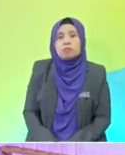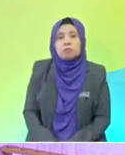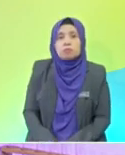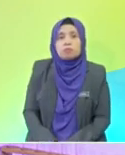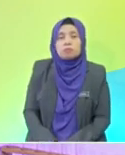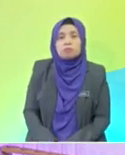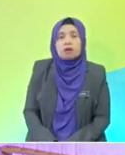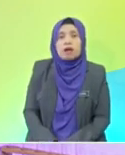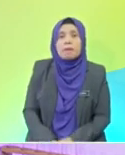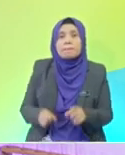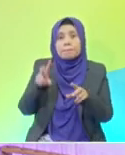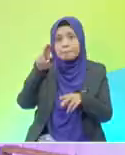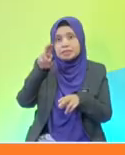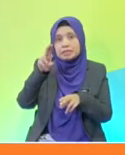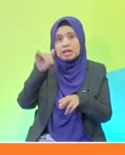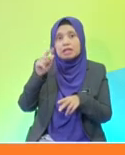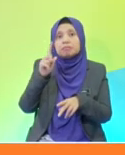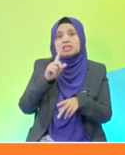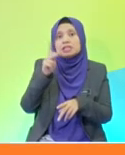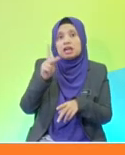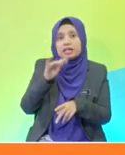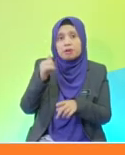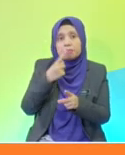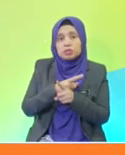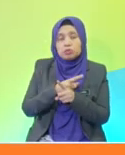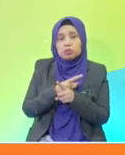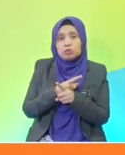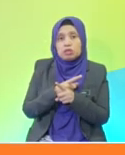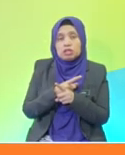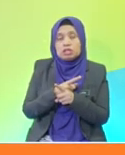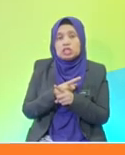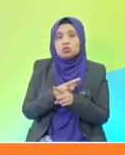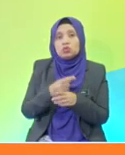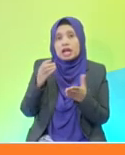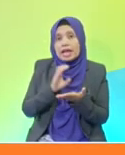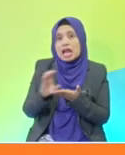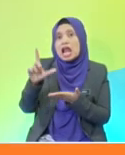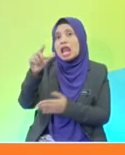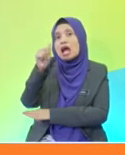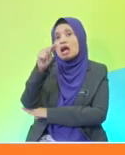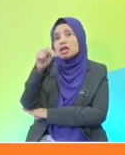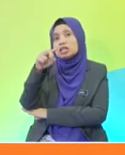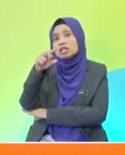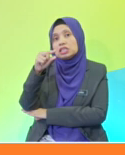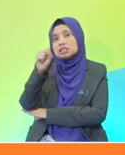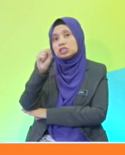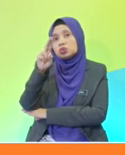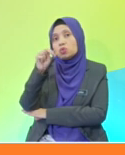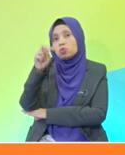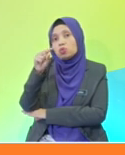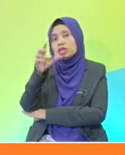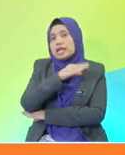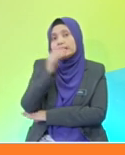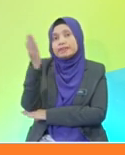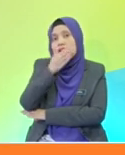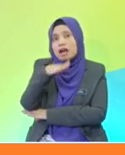pasangan manakah yang betul tentang Cukai langsung dan cukai tidak langsung oke juga langsung dan juga